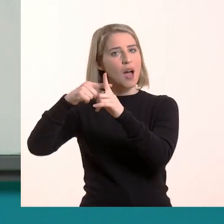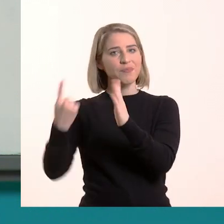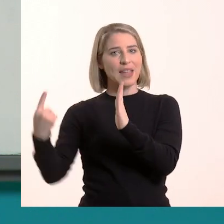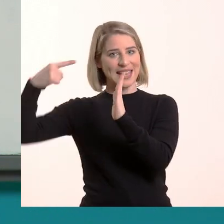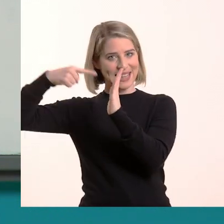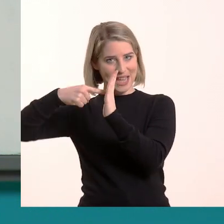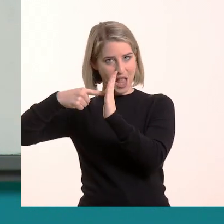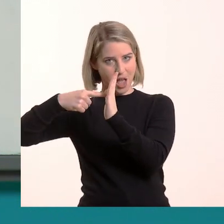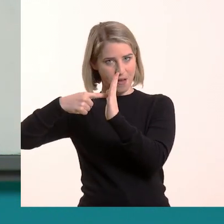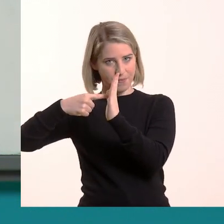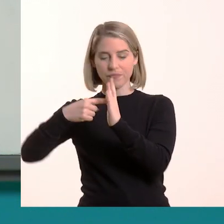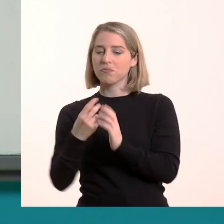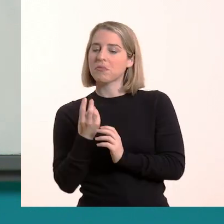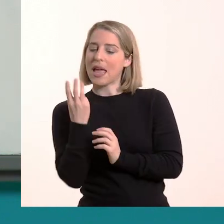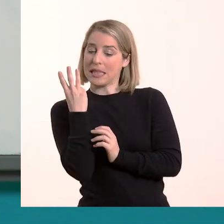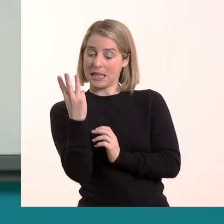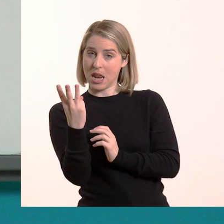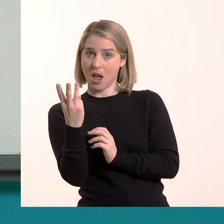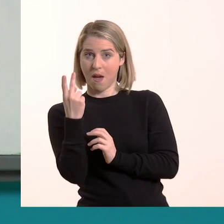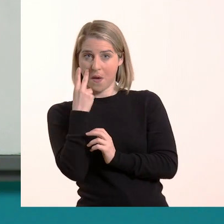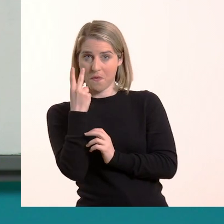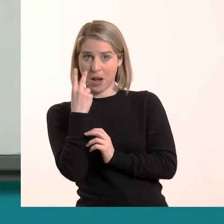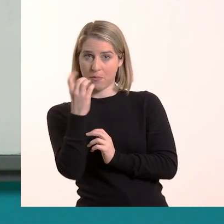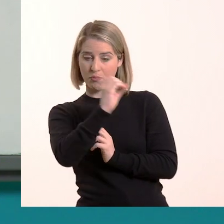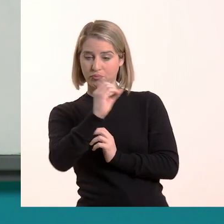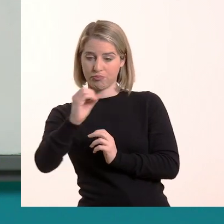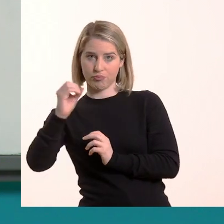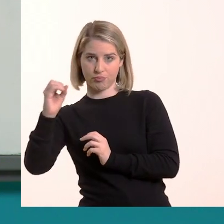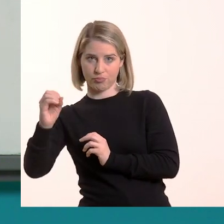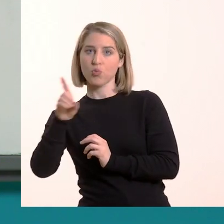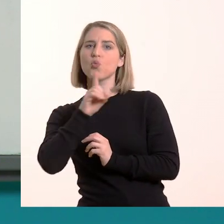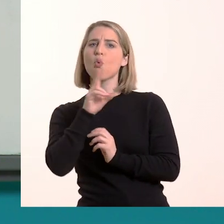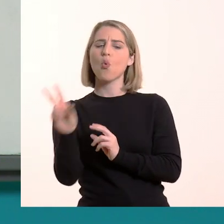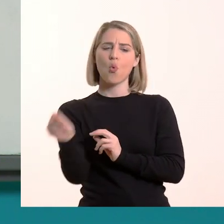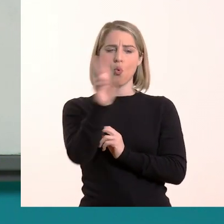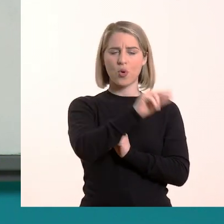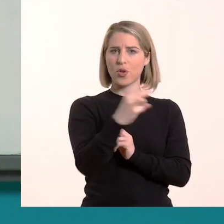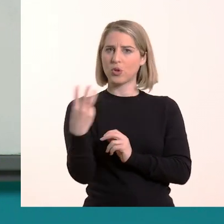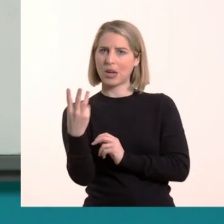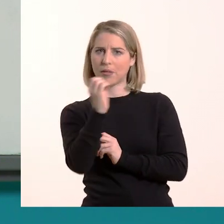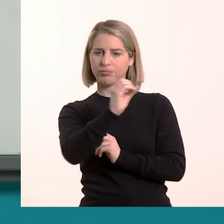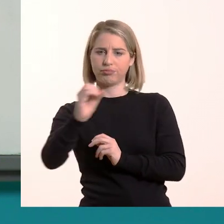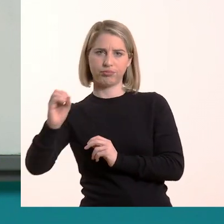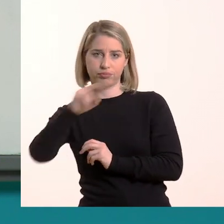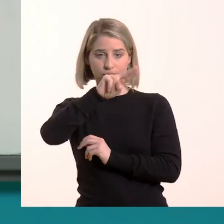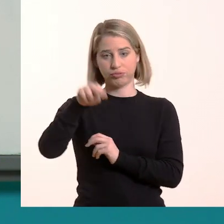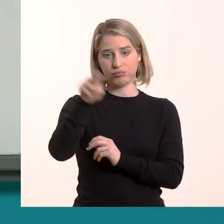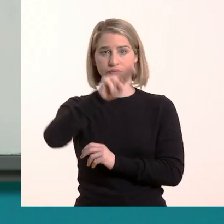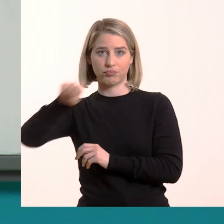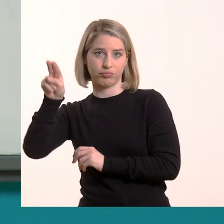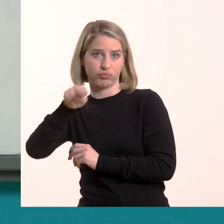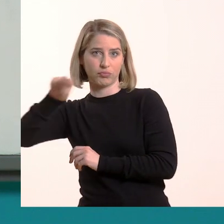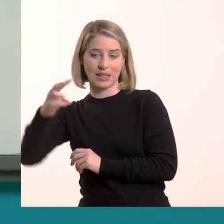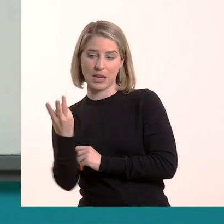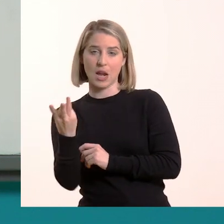1000. Ίσον. Ξανά το ίδιο. 3 μηδενικά το 1000. Αφαιρώ 3